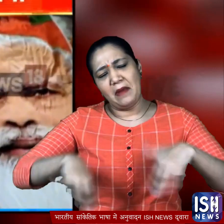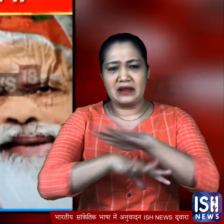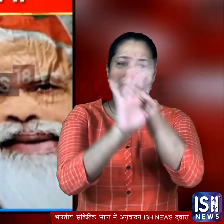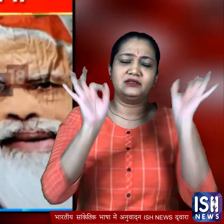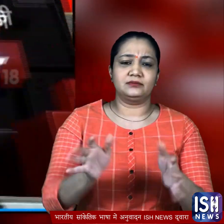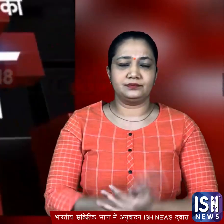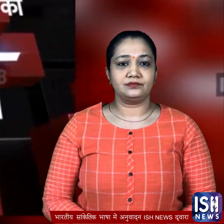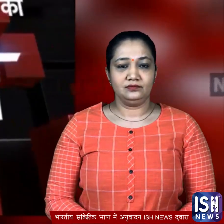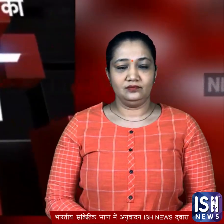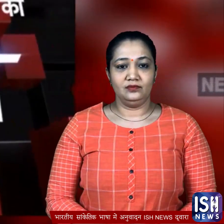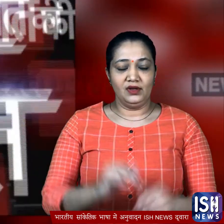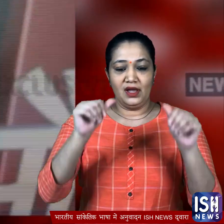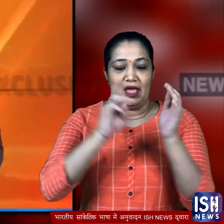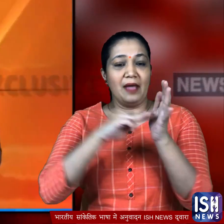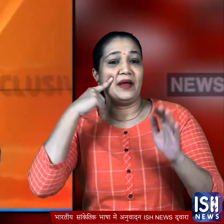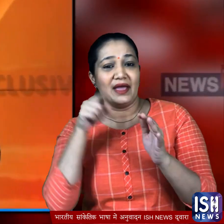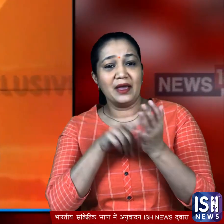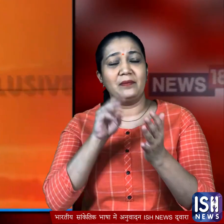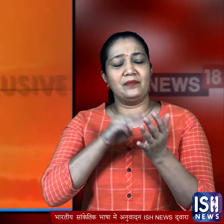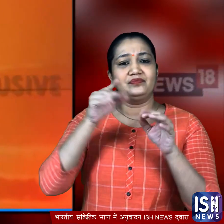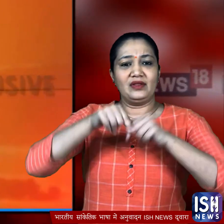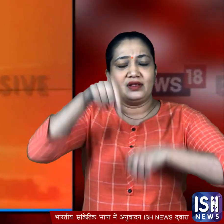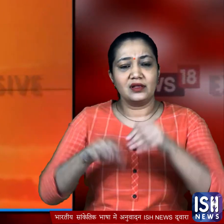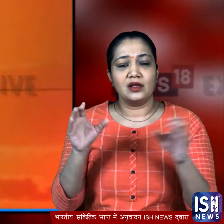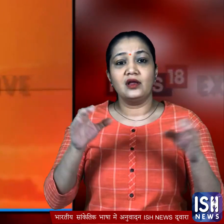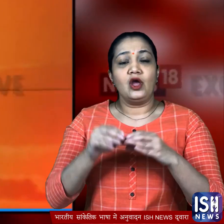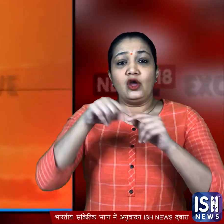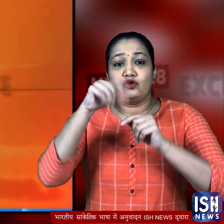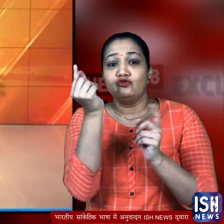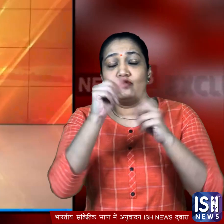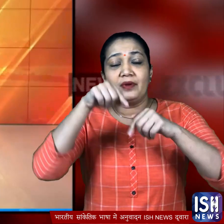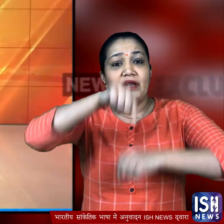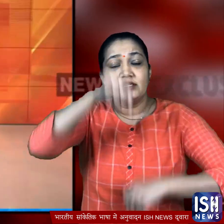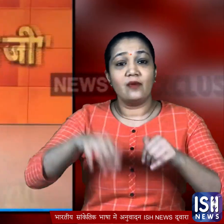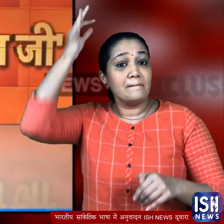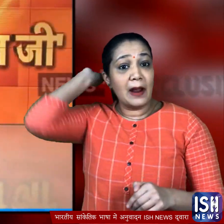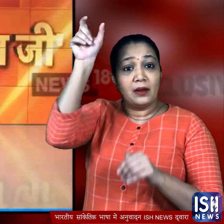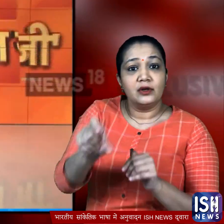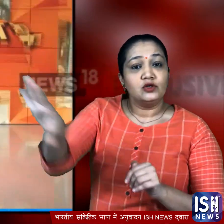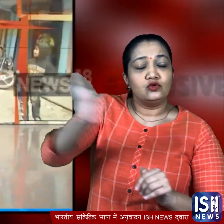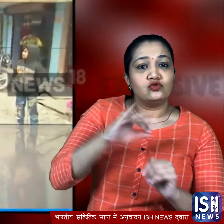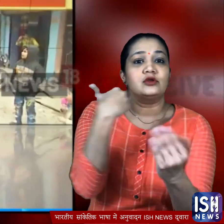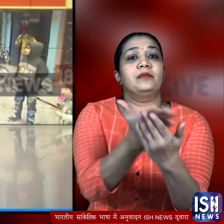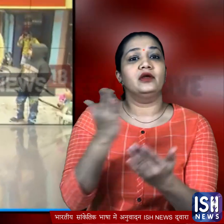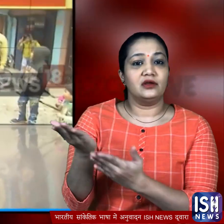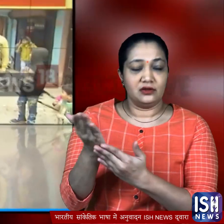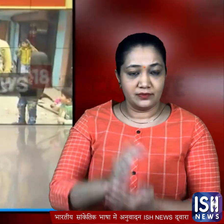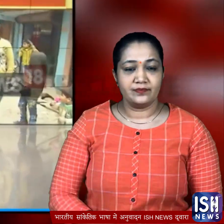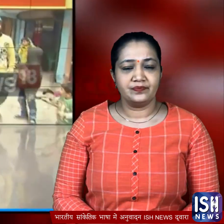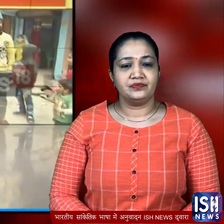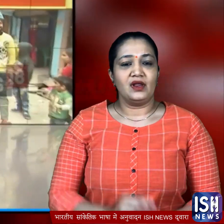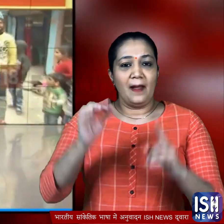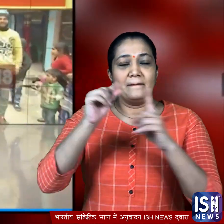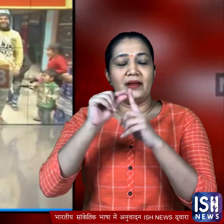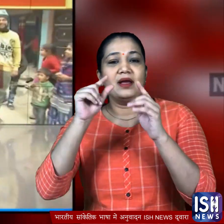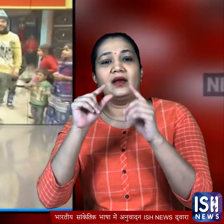भी पूरी कर ली गई है। ओवैसी की पार्टी एमआईएम ने यूपी चुनाव में एक ब्राह्मण नेता को चुनाव में उम्मीदवार बनाया। यूपी की साहिबाबाद विधानसभा सीट